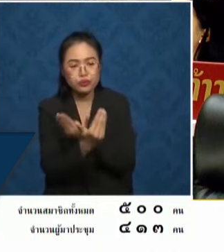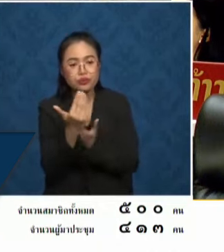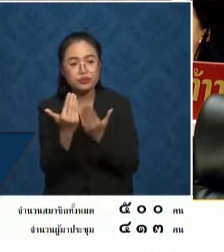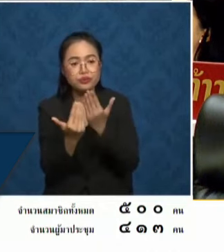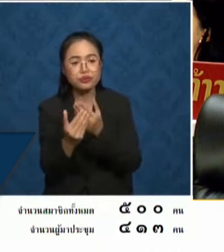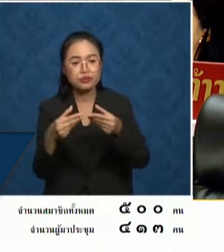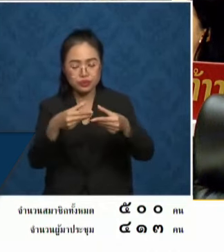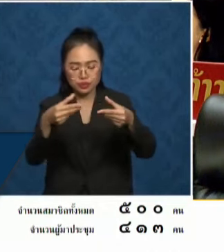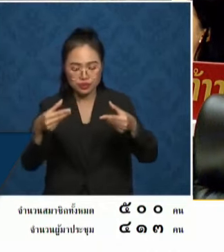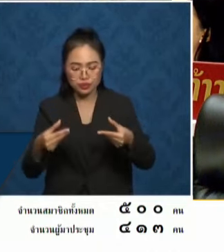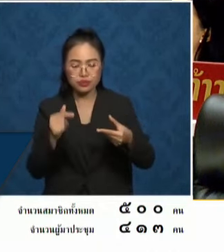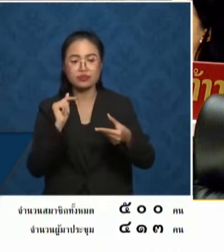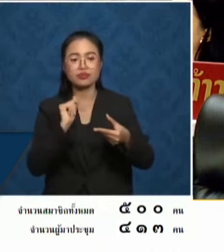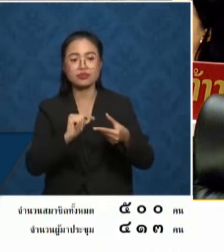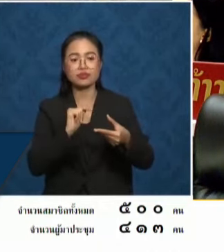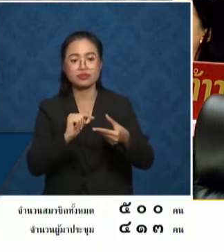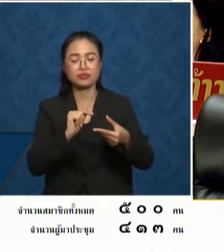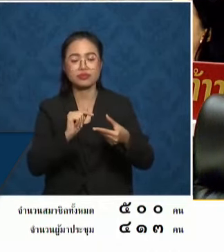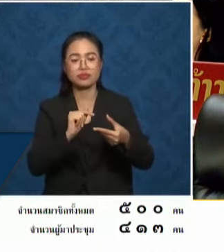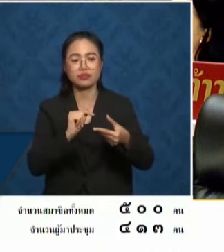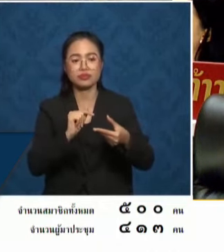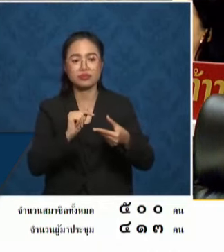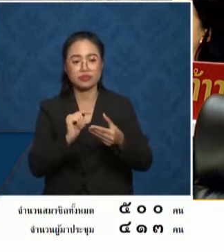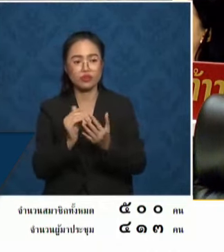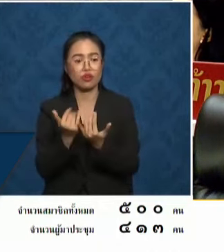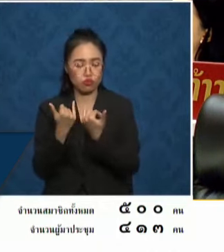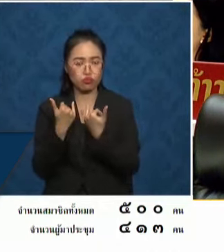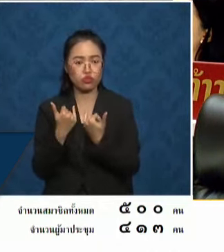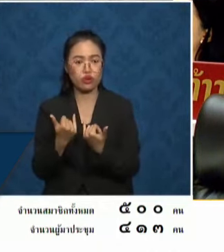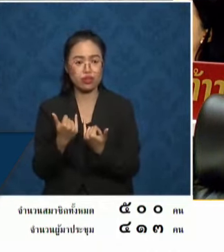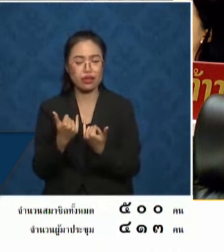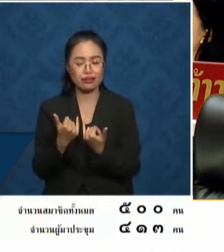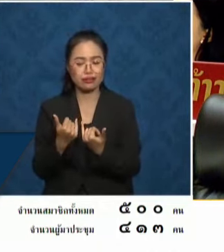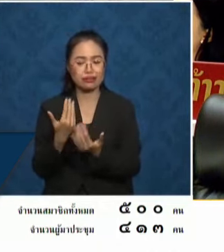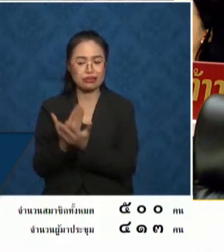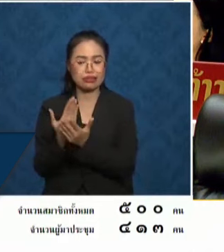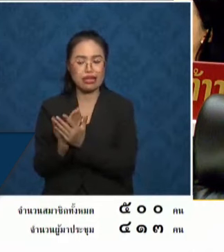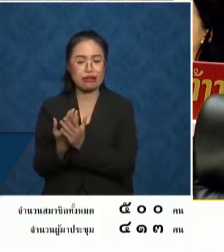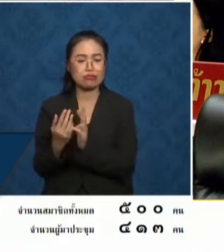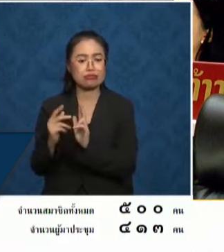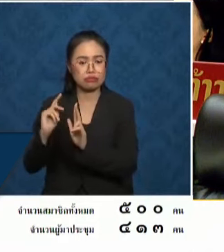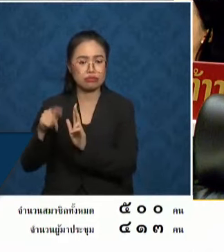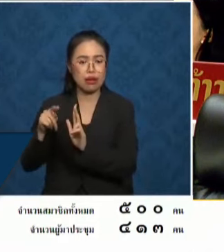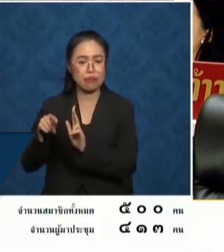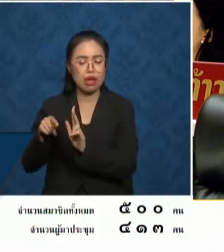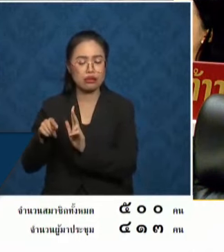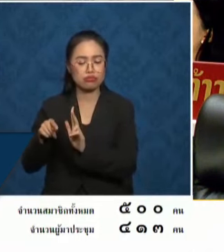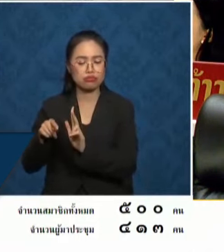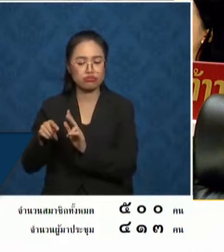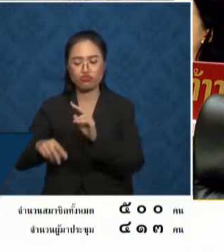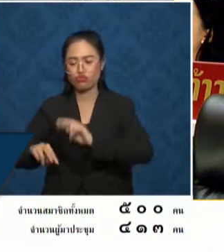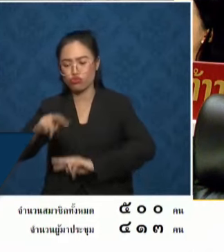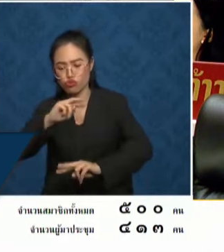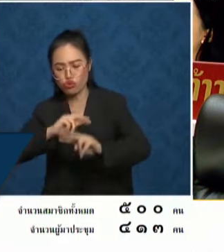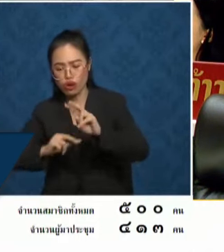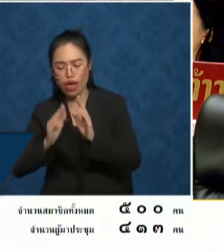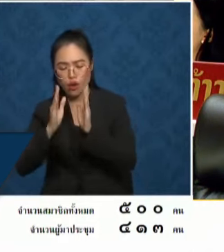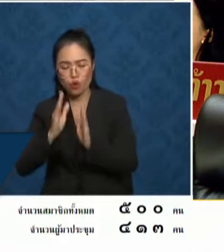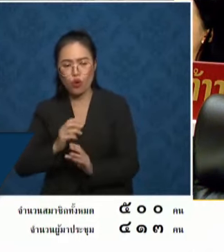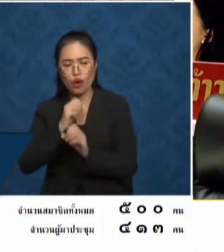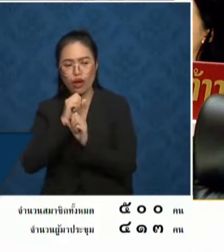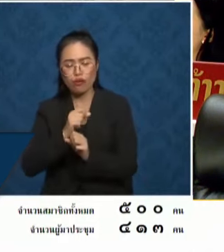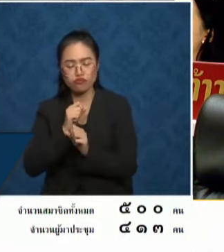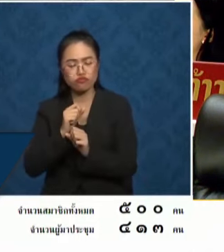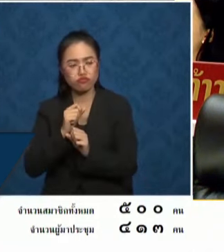และเราค่ะไม่สามารถที่จะปฏิเสธได้แล้วนะคะว่า 3,000บาทไม่สามารถที่จะช่วยดูแลผู้สูงอายุได้ในเมื่อราย